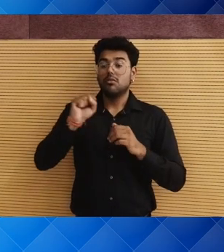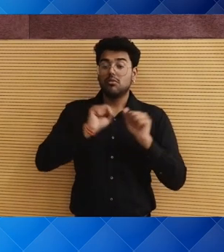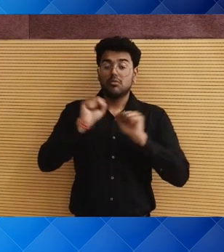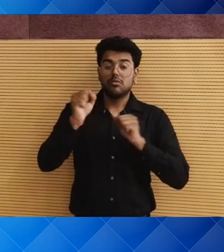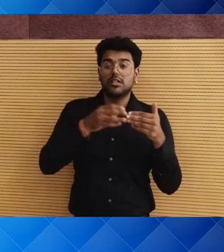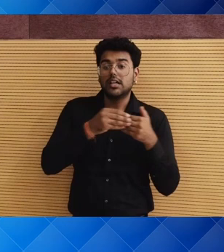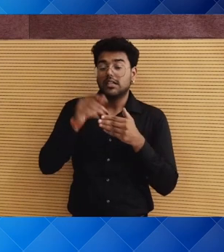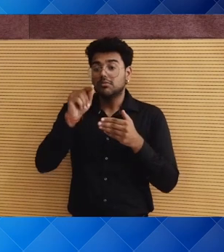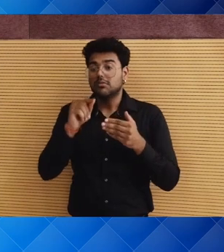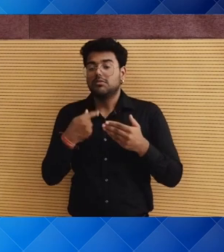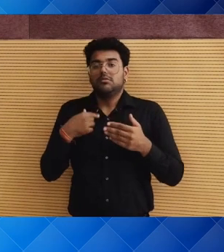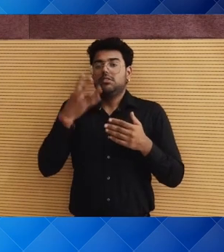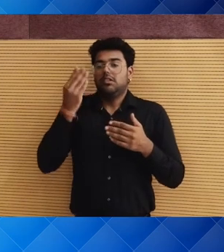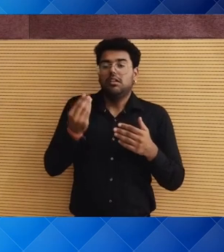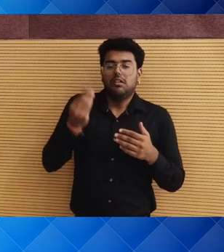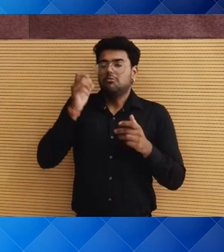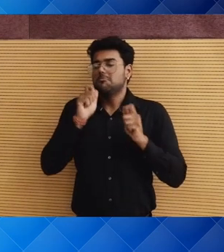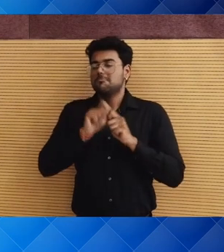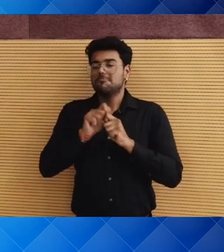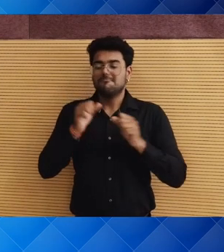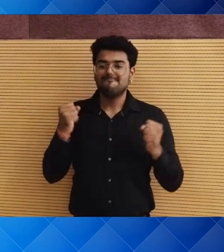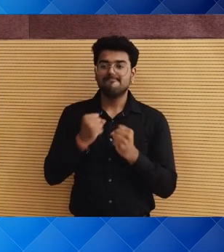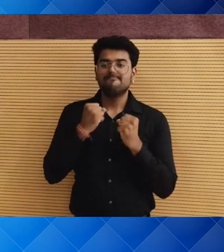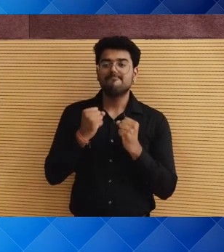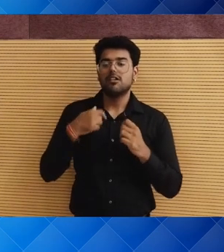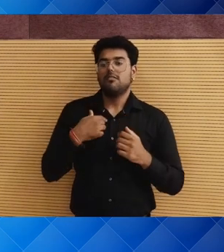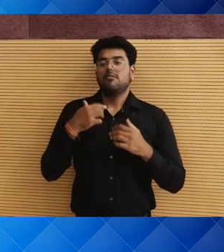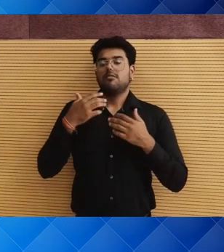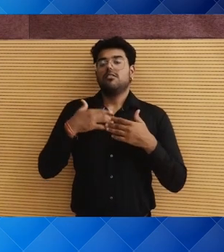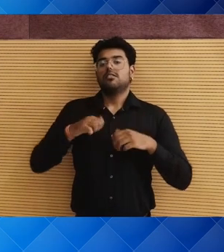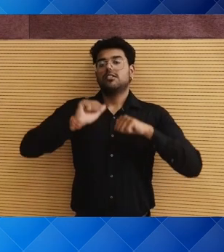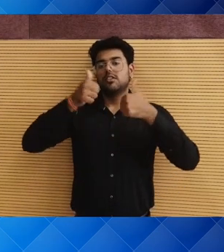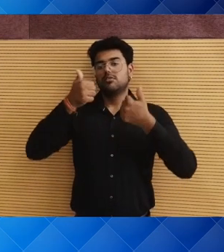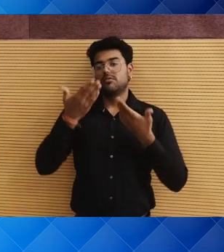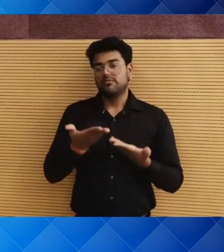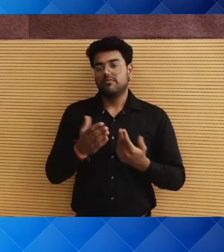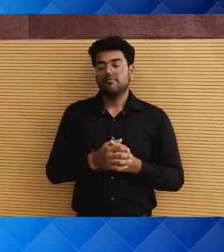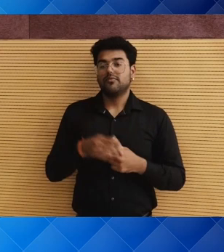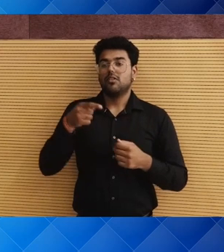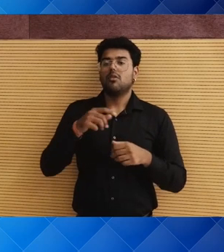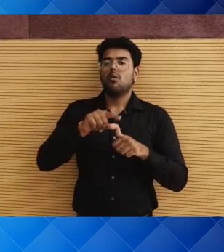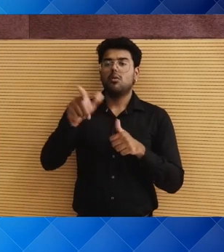किया कि हमें दिन रात का पता नहीं चला और बहुत सुखद अनुभूति हुई हमको। तो माननीय जो हमारे सदस्य हैं